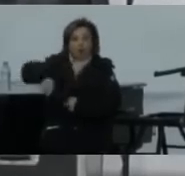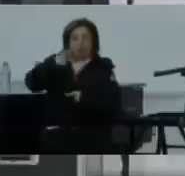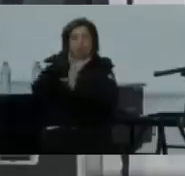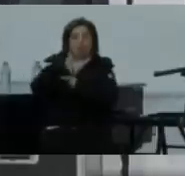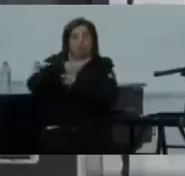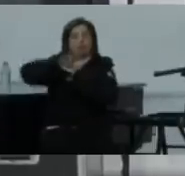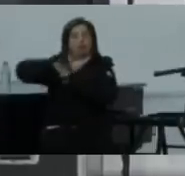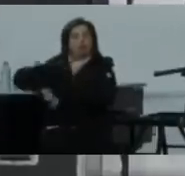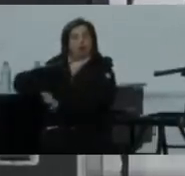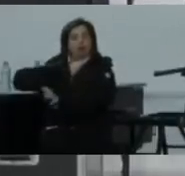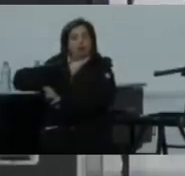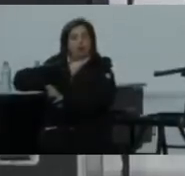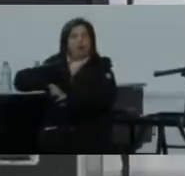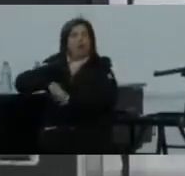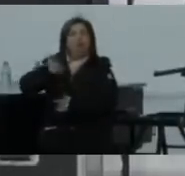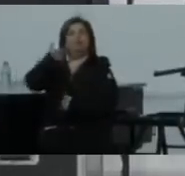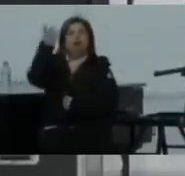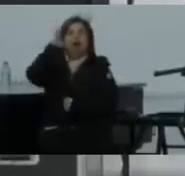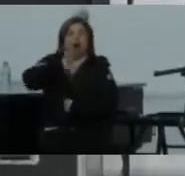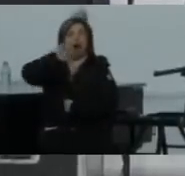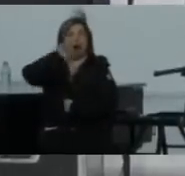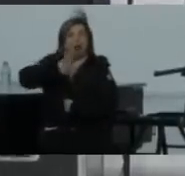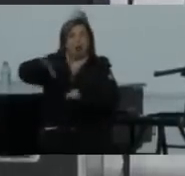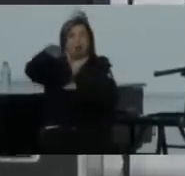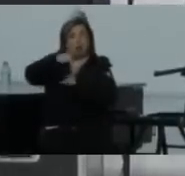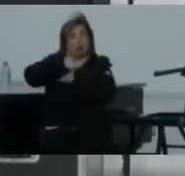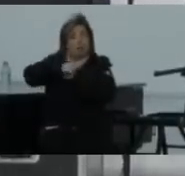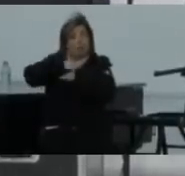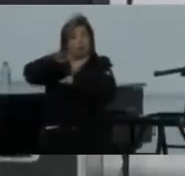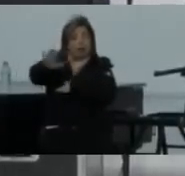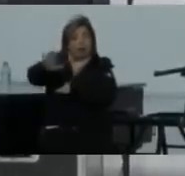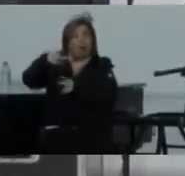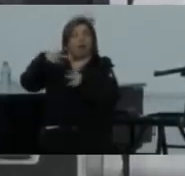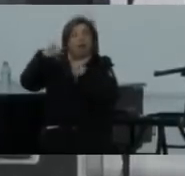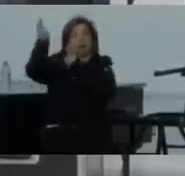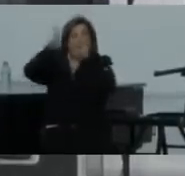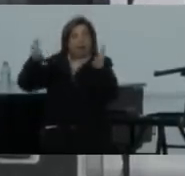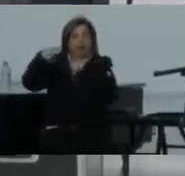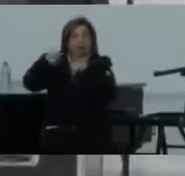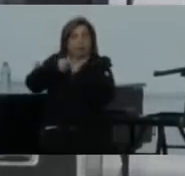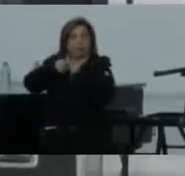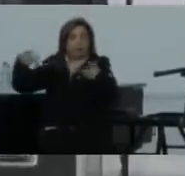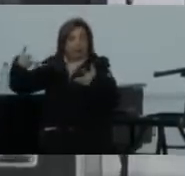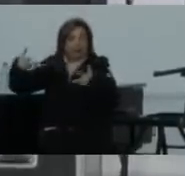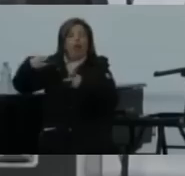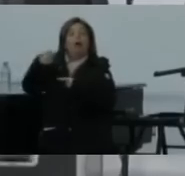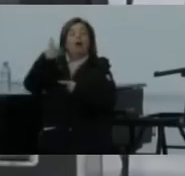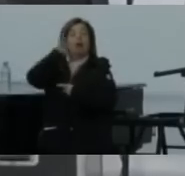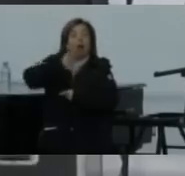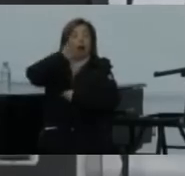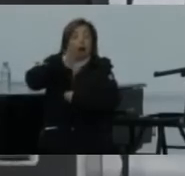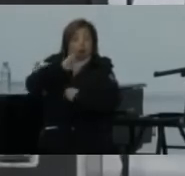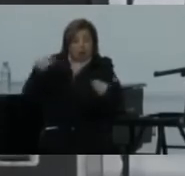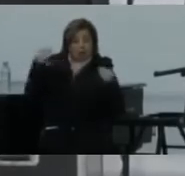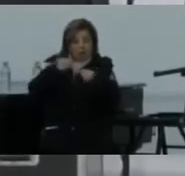nel Parmigiano hanno staccato l'elettricità e l'acqua in inverno a centinaia di famiglie. Staccano